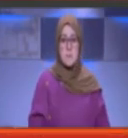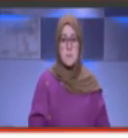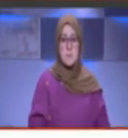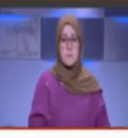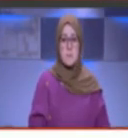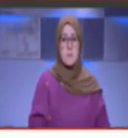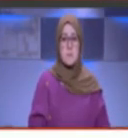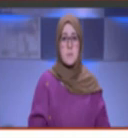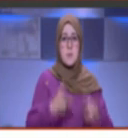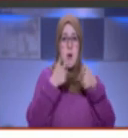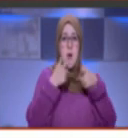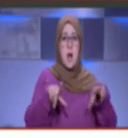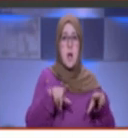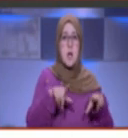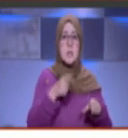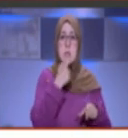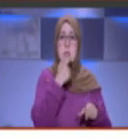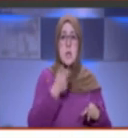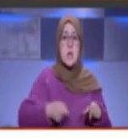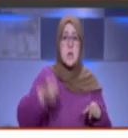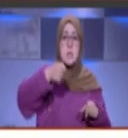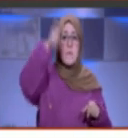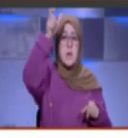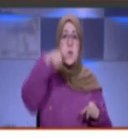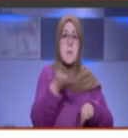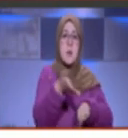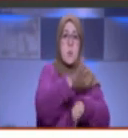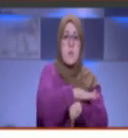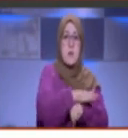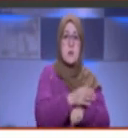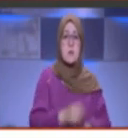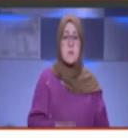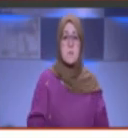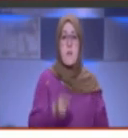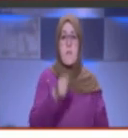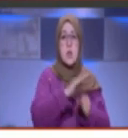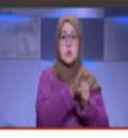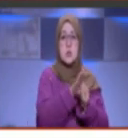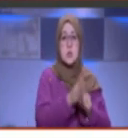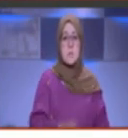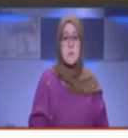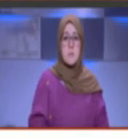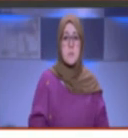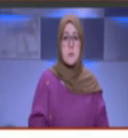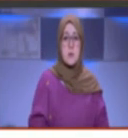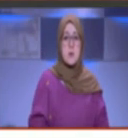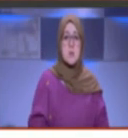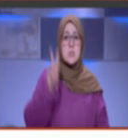أعلنت إيطاليا ارتفاع إجمالي الوفيات جراء فيروس كورونا إلى